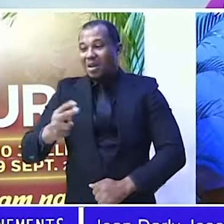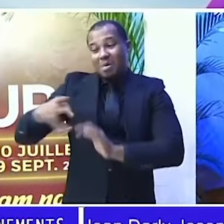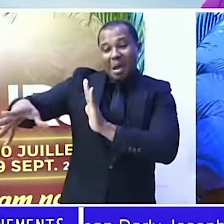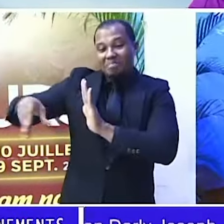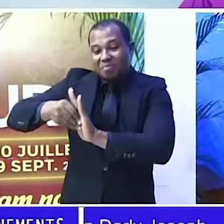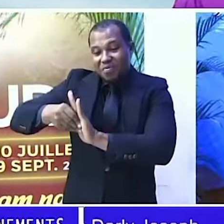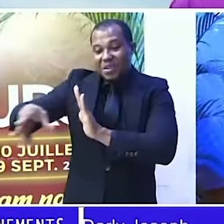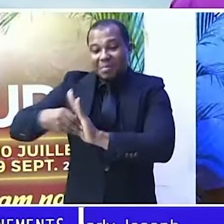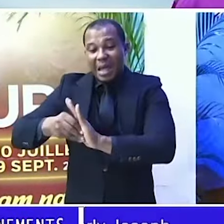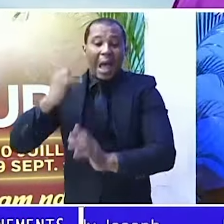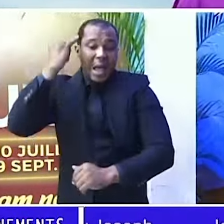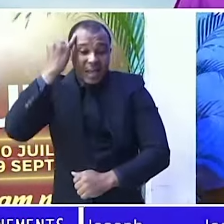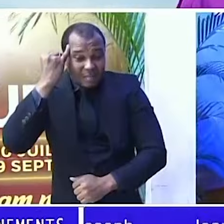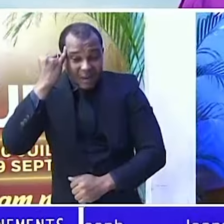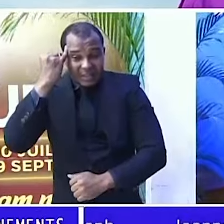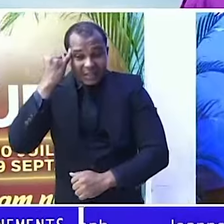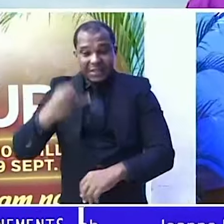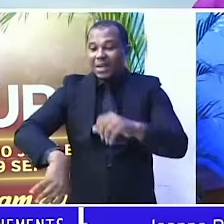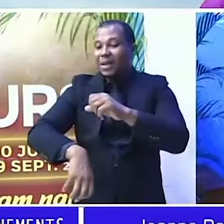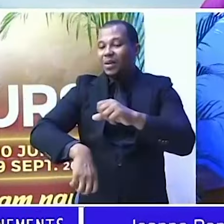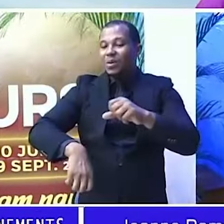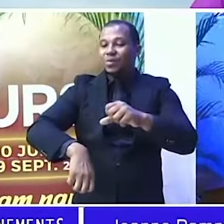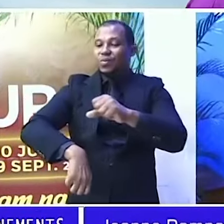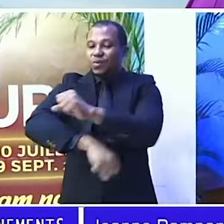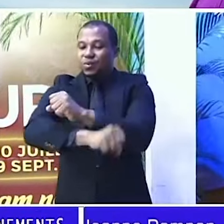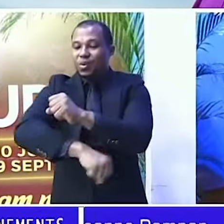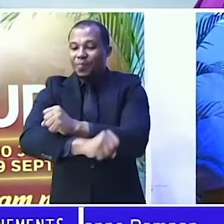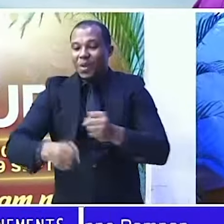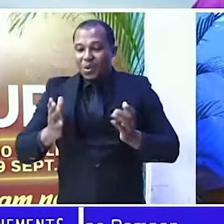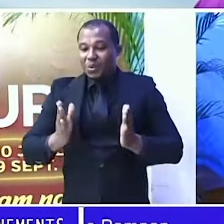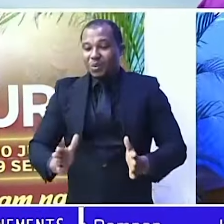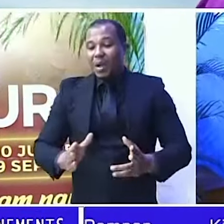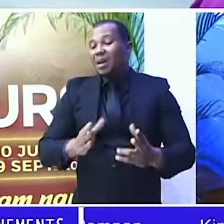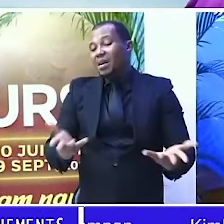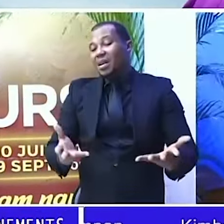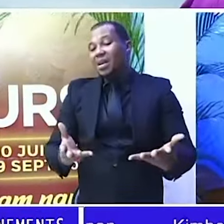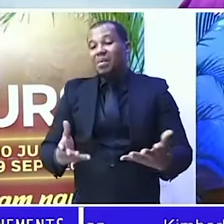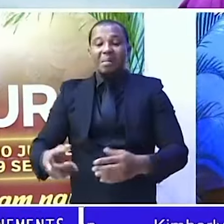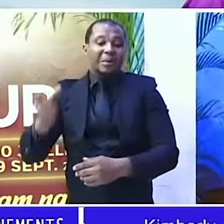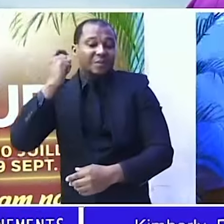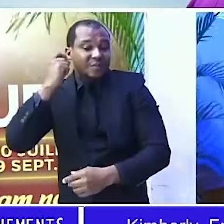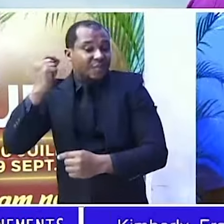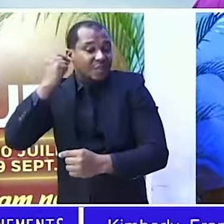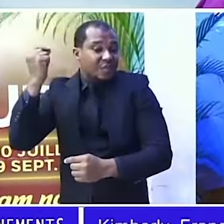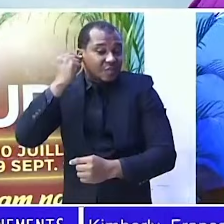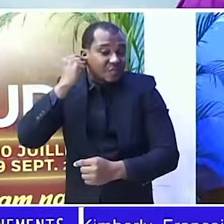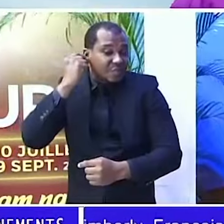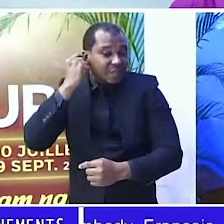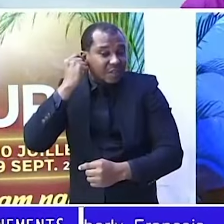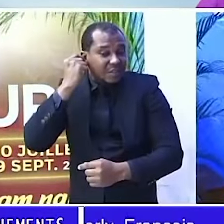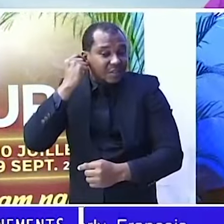affaire bon, imaginons un gros joueur gros solitude nèg lan li même li choisi pour le père saison il mettons 11 ans au diamant